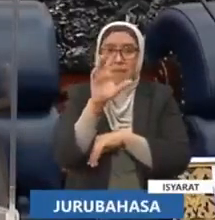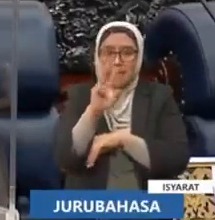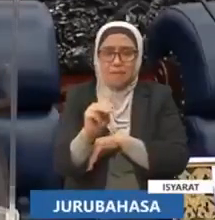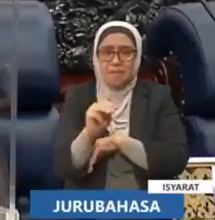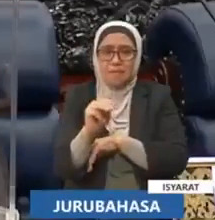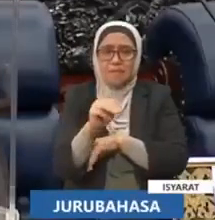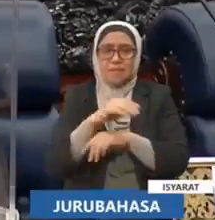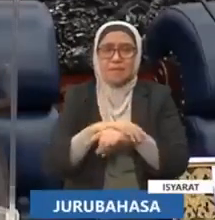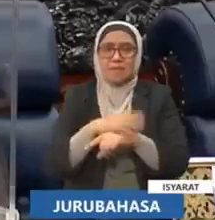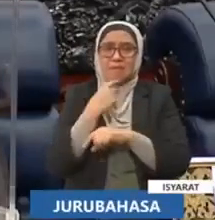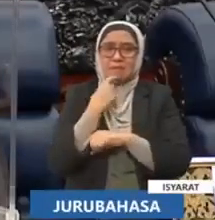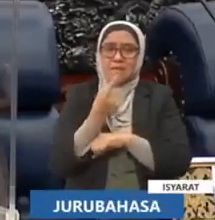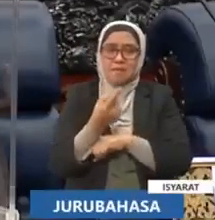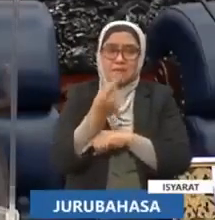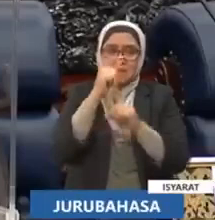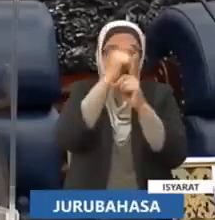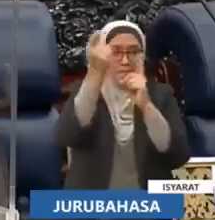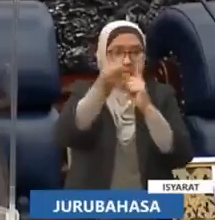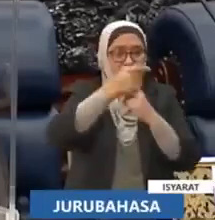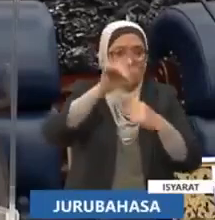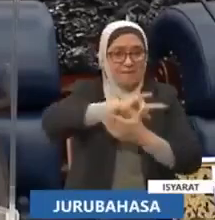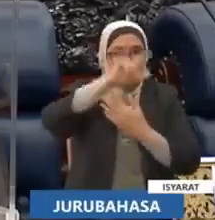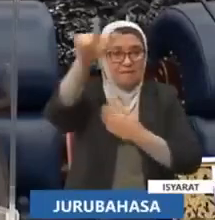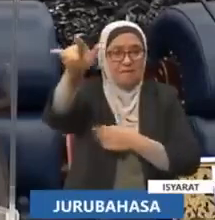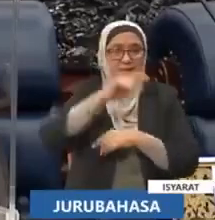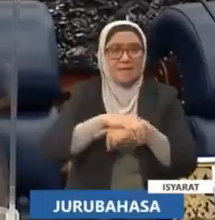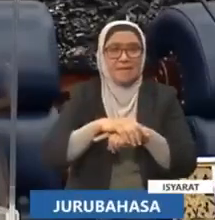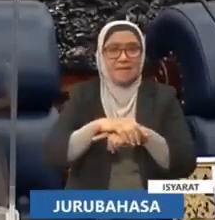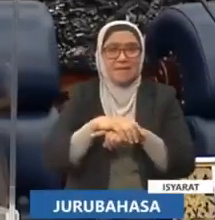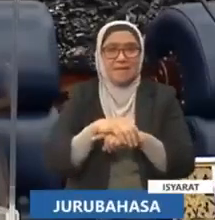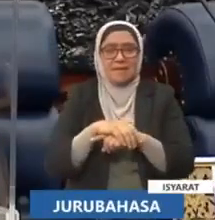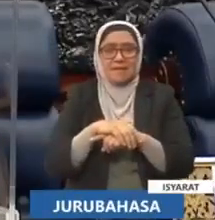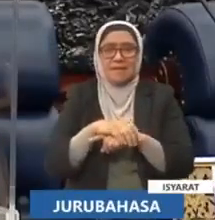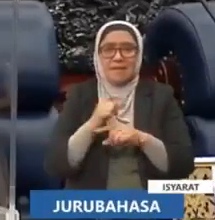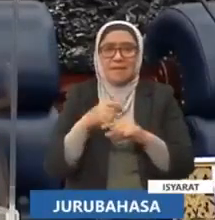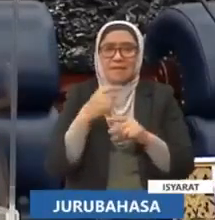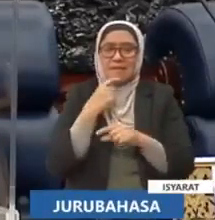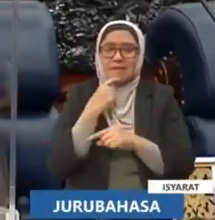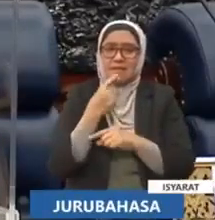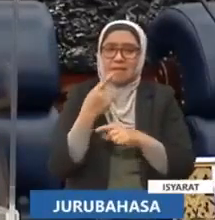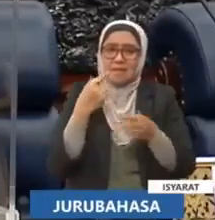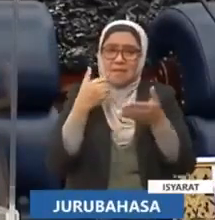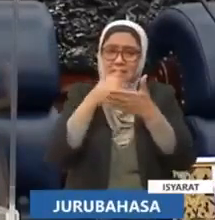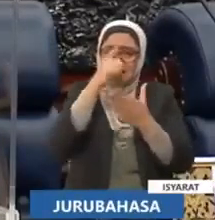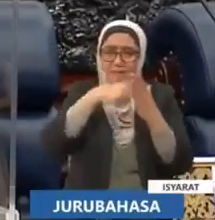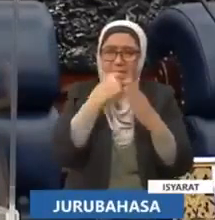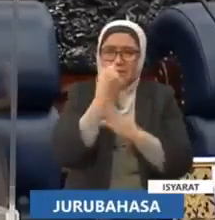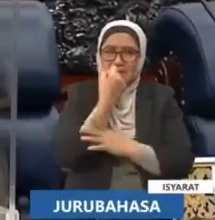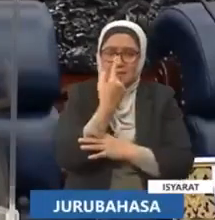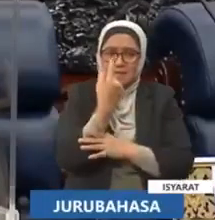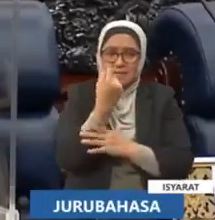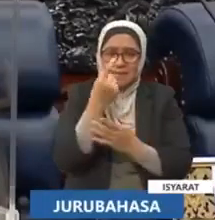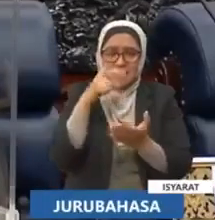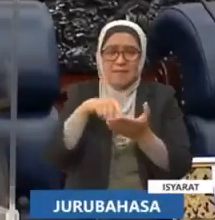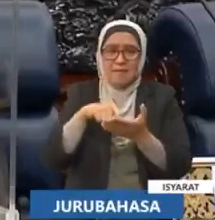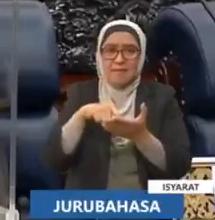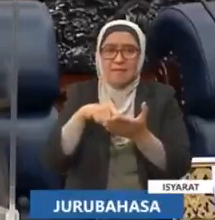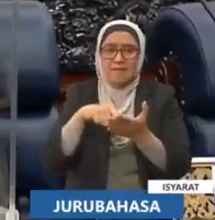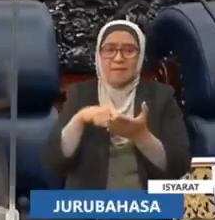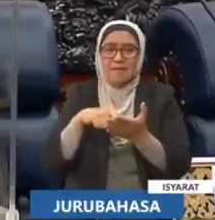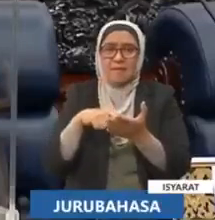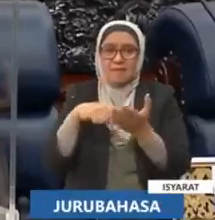antara 2 hingga 8 November tahun ini, MAFCOM mendapati kebanyakan penerbangan di antara Semenanjung dan